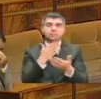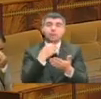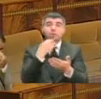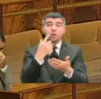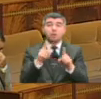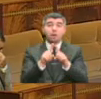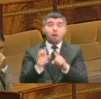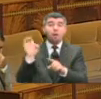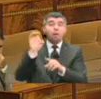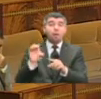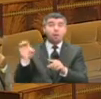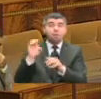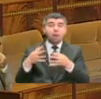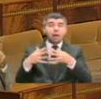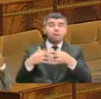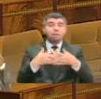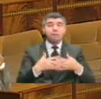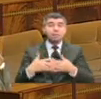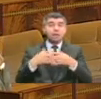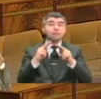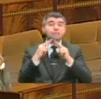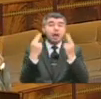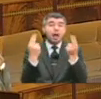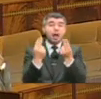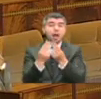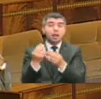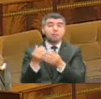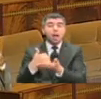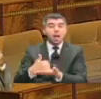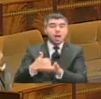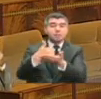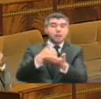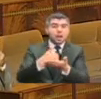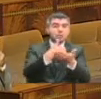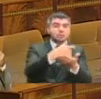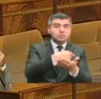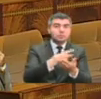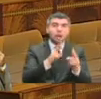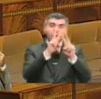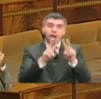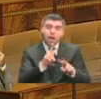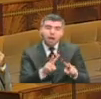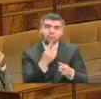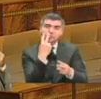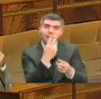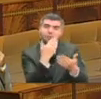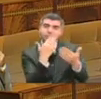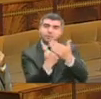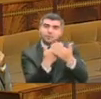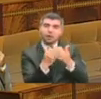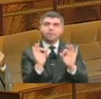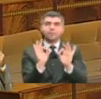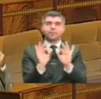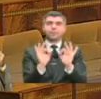ليست هناك مراقبه، وانتم تعرفون اليوم ما حجم التهديد على هذه البلاد، ليست هناك مراقبه والحكومه غائبه. وهذا هو